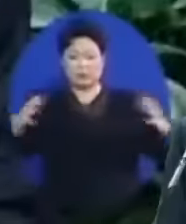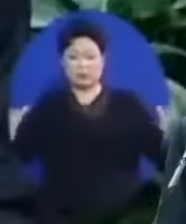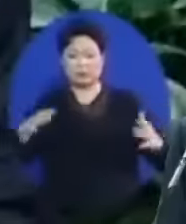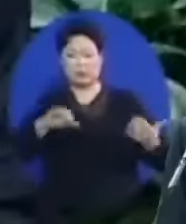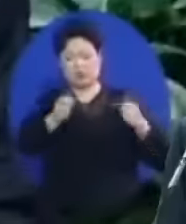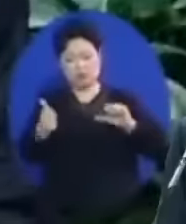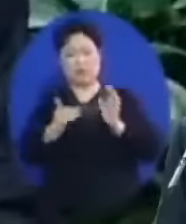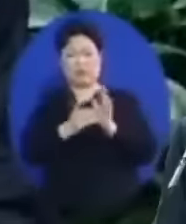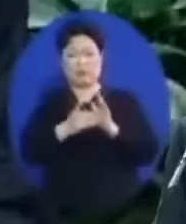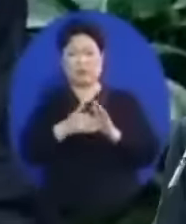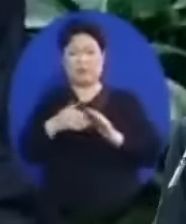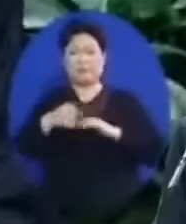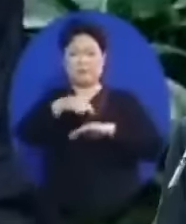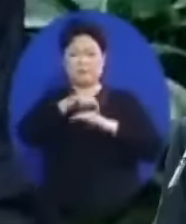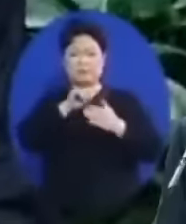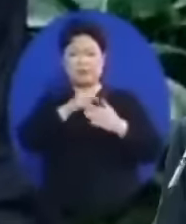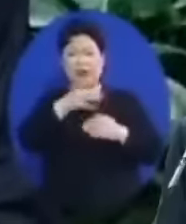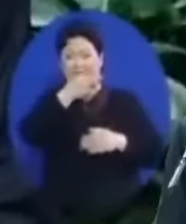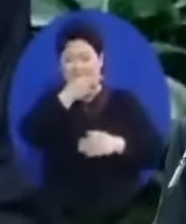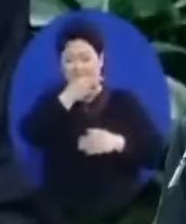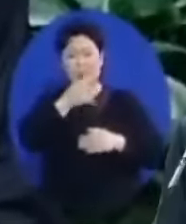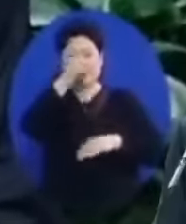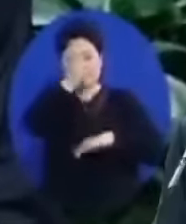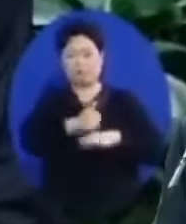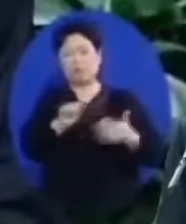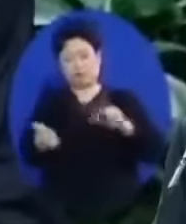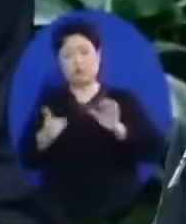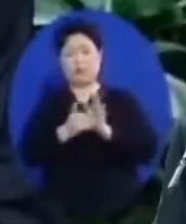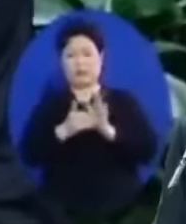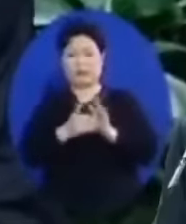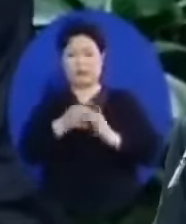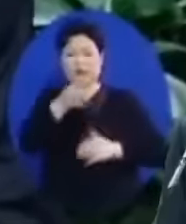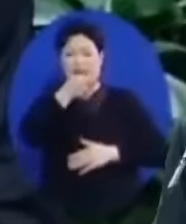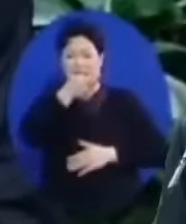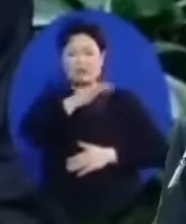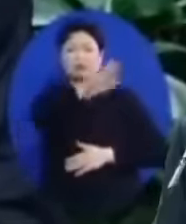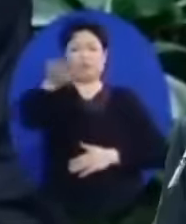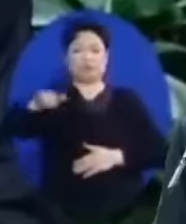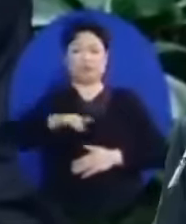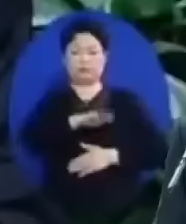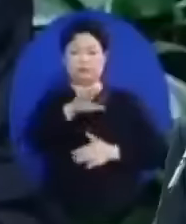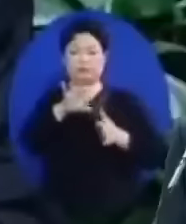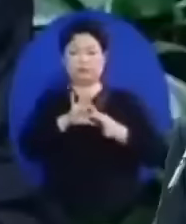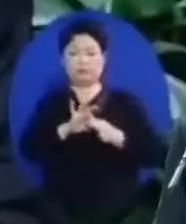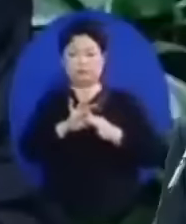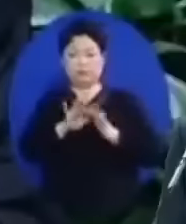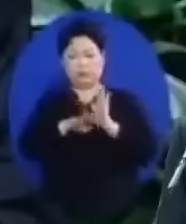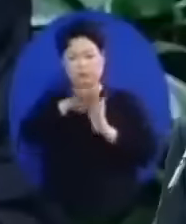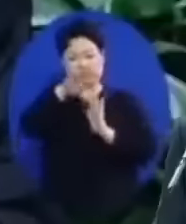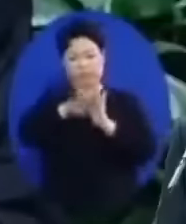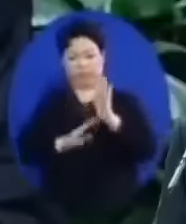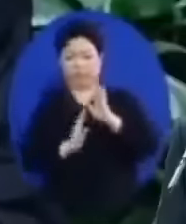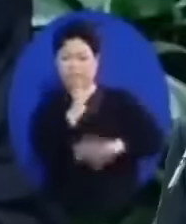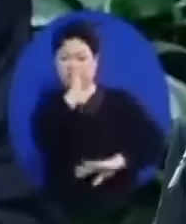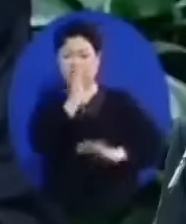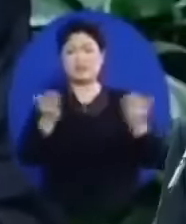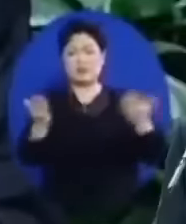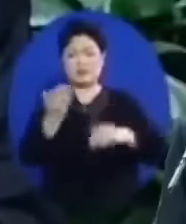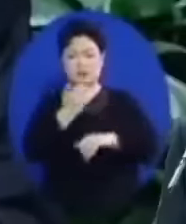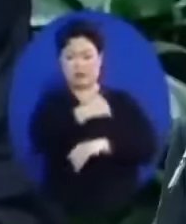들어오면 반드시 사망을 낳고 마는 것입니다. 욕심은 우리의 분수 이상의 일을 하게 하는